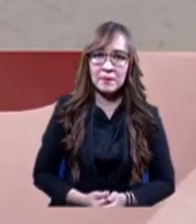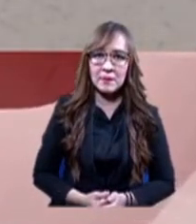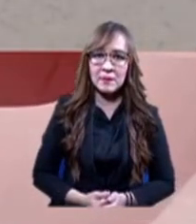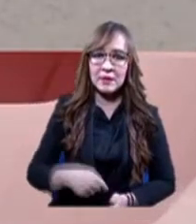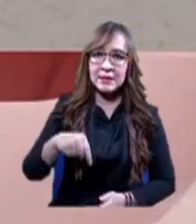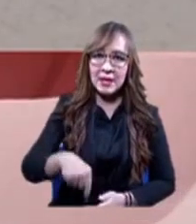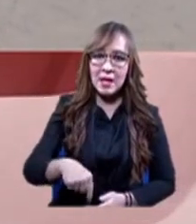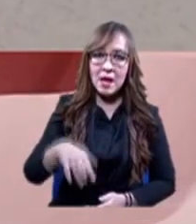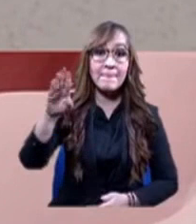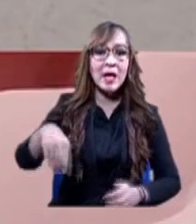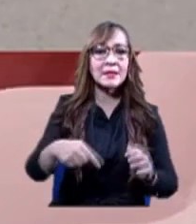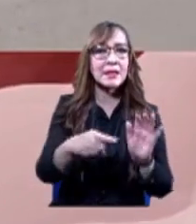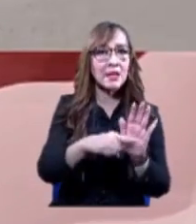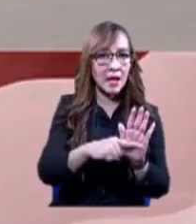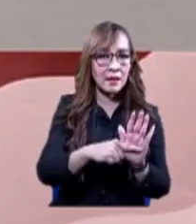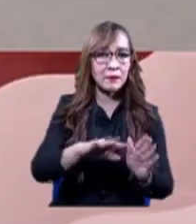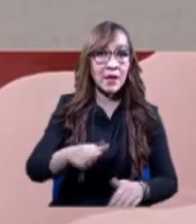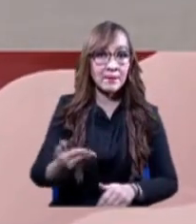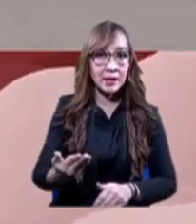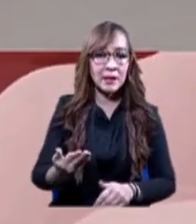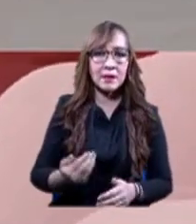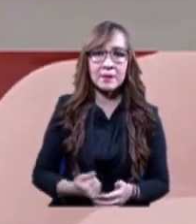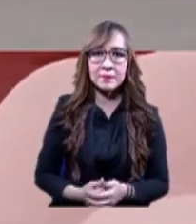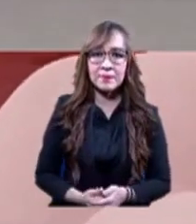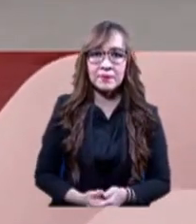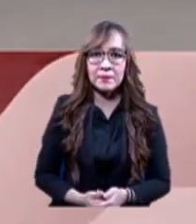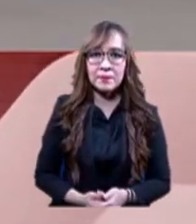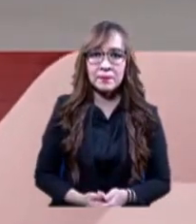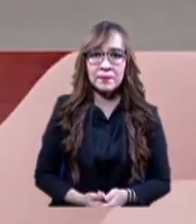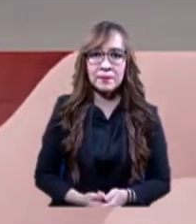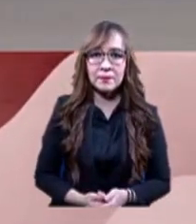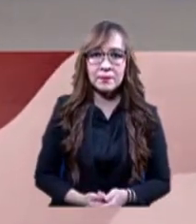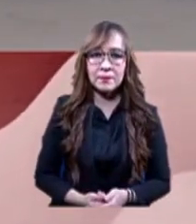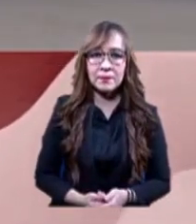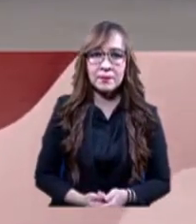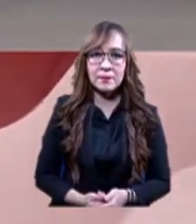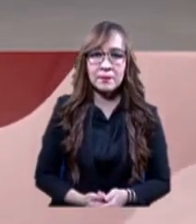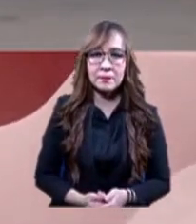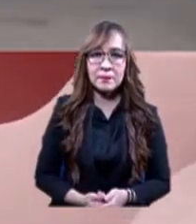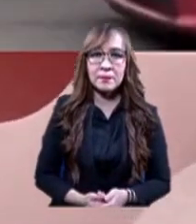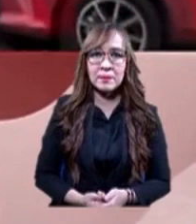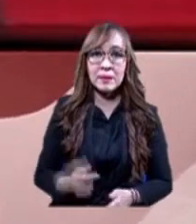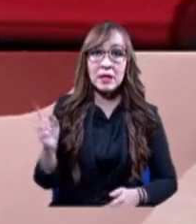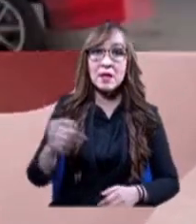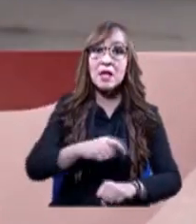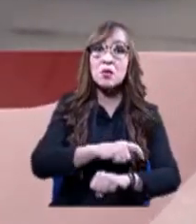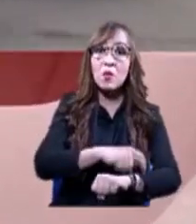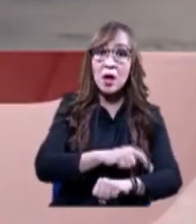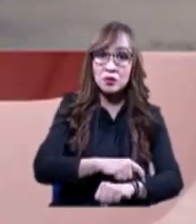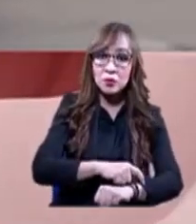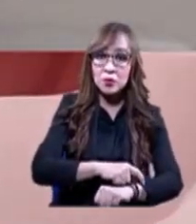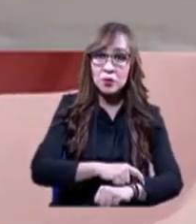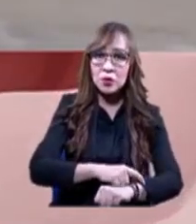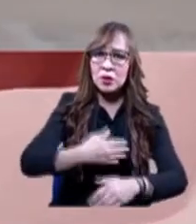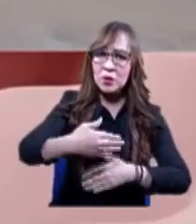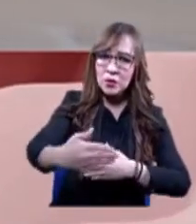negatif, ya, tetapi terlihat sekali bagaimana dari waktu ke waktu itu mengalami perbaikan. Dari